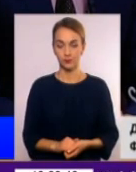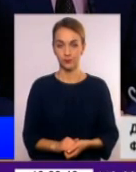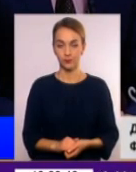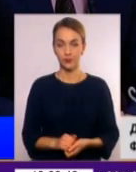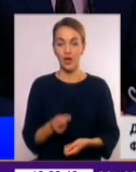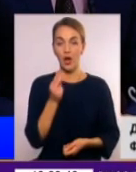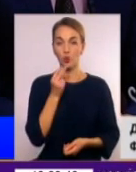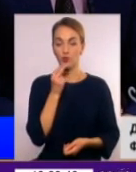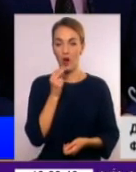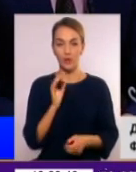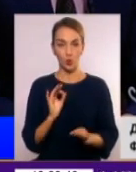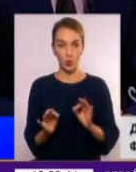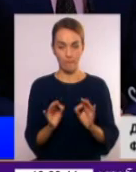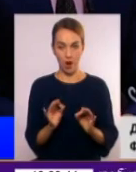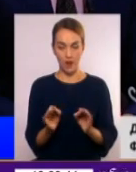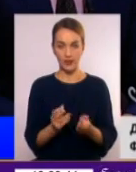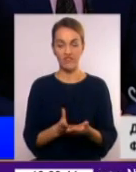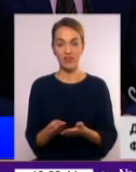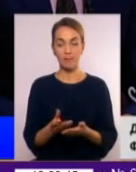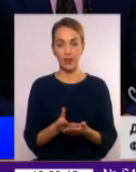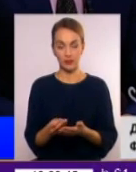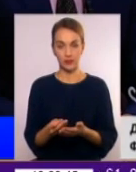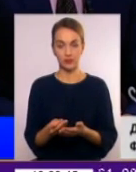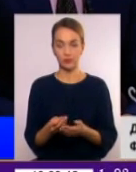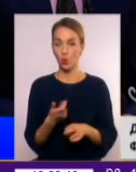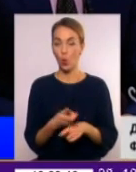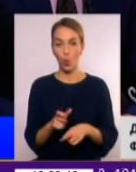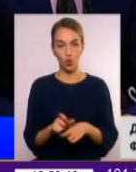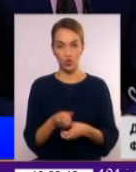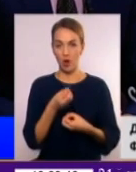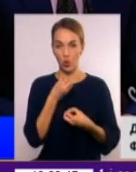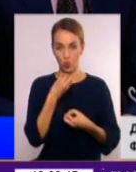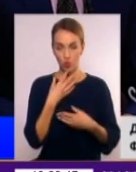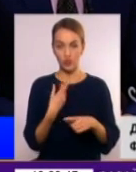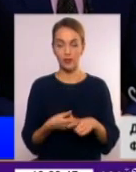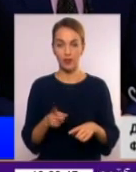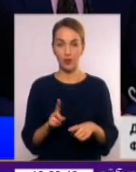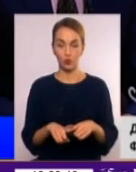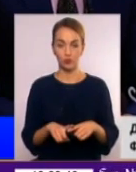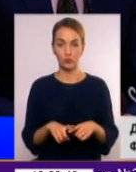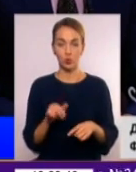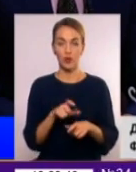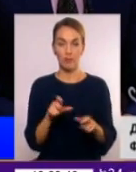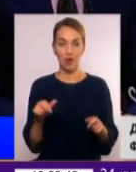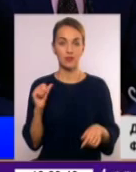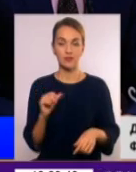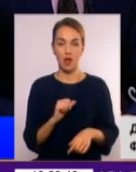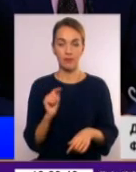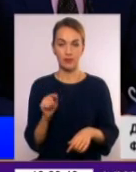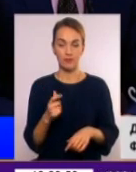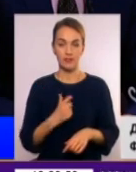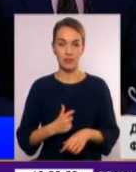харчування нормальне. Выплаты довольно-таки очень хорошие. Это, ну, ребята сами там